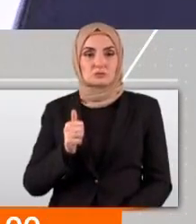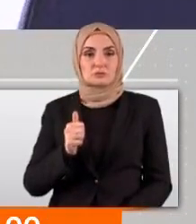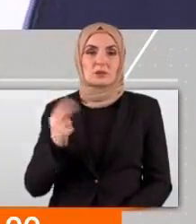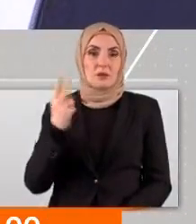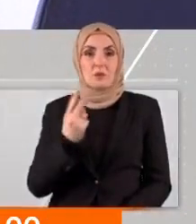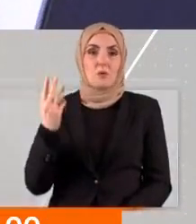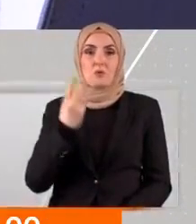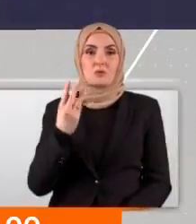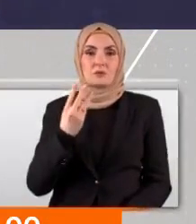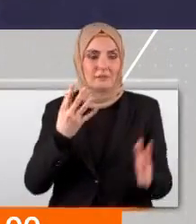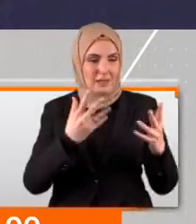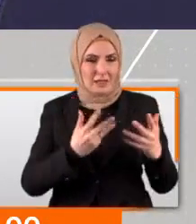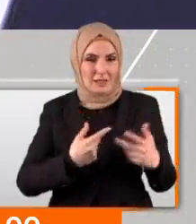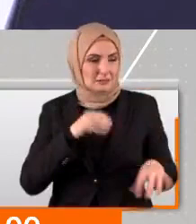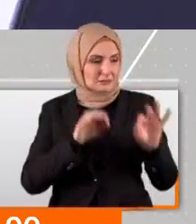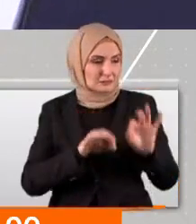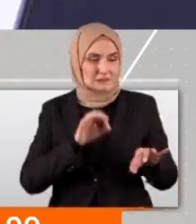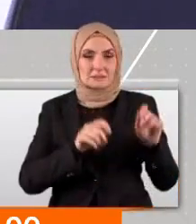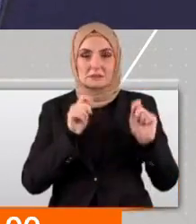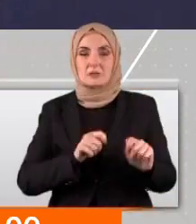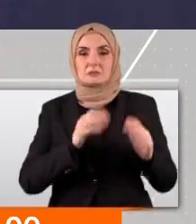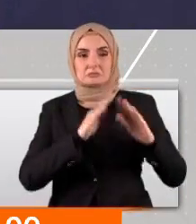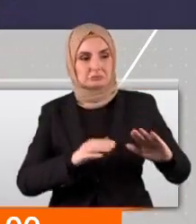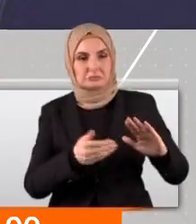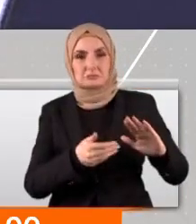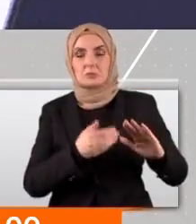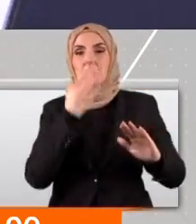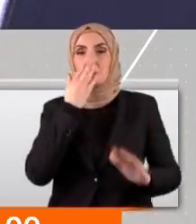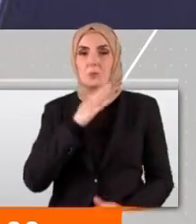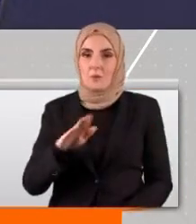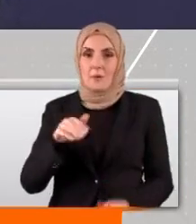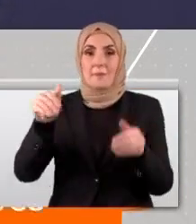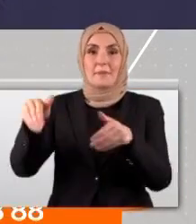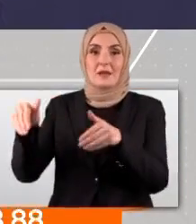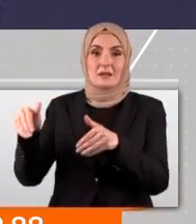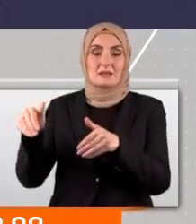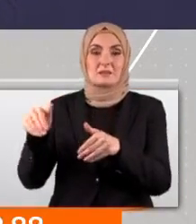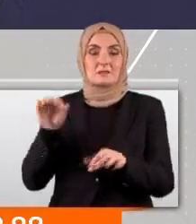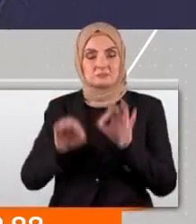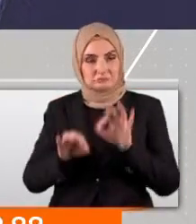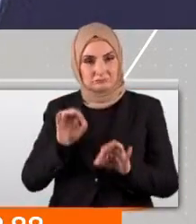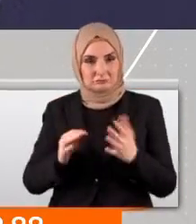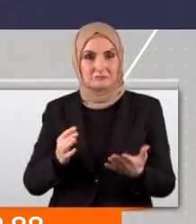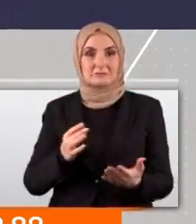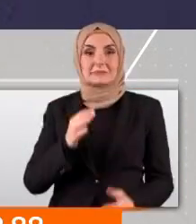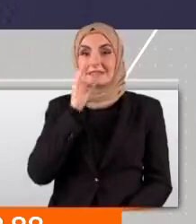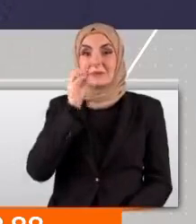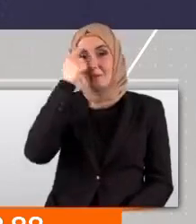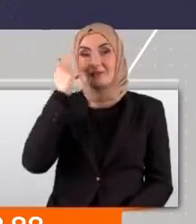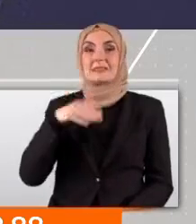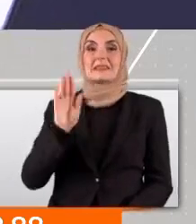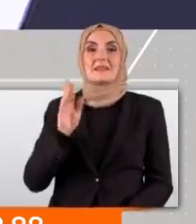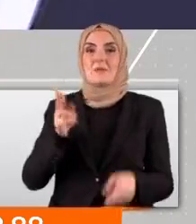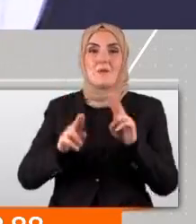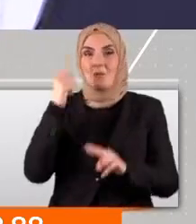bu enkazda çıkmadı. Mezarlıklara baktık, kimliği belirsiz olup fotoğraflardan tesis etmeye çalıştık. Orada da yoktu